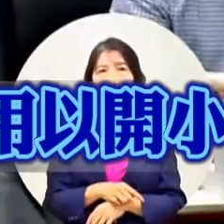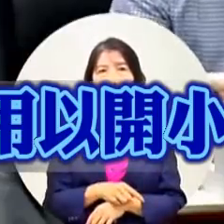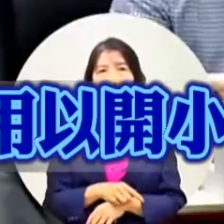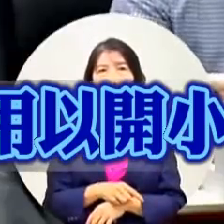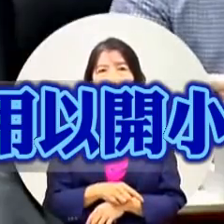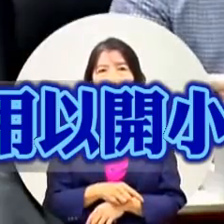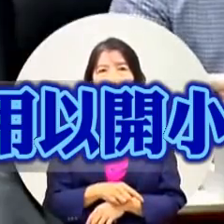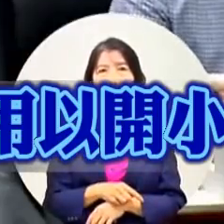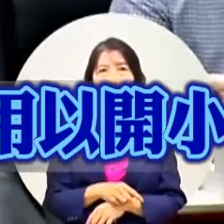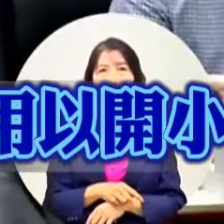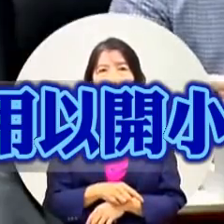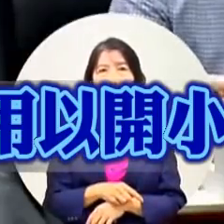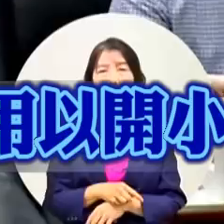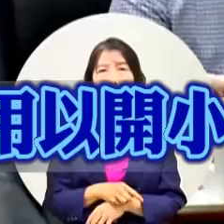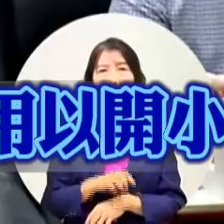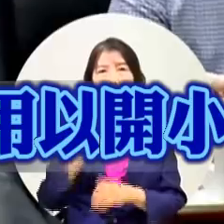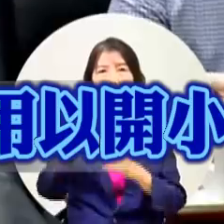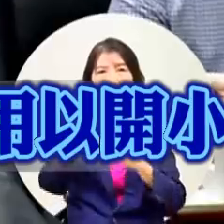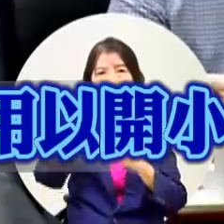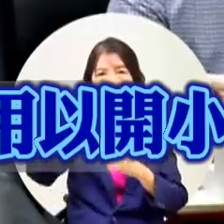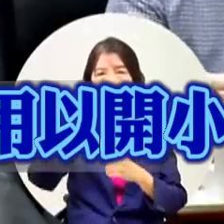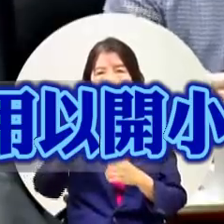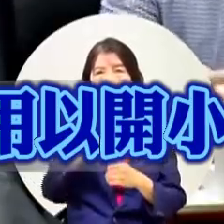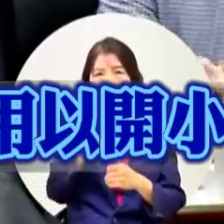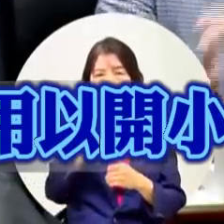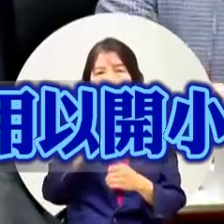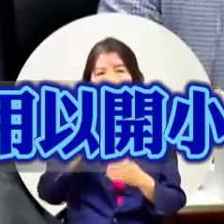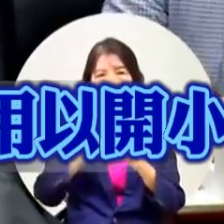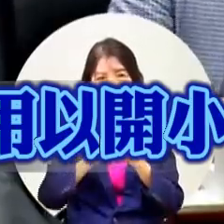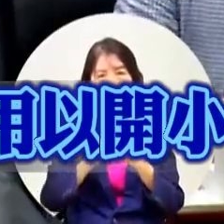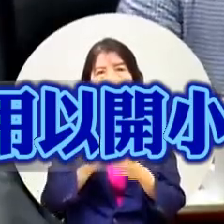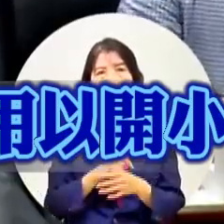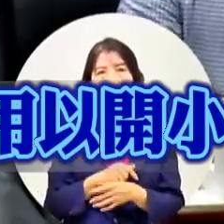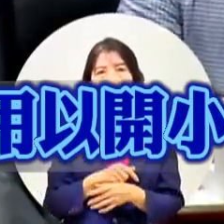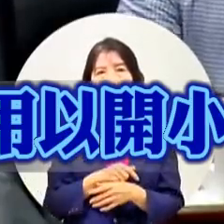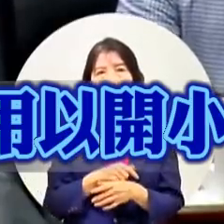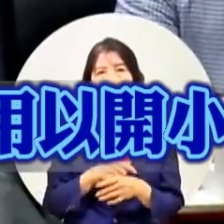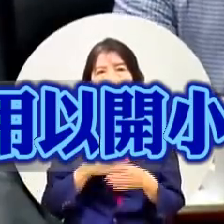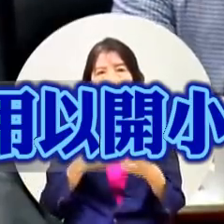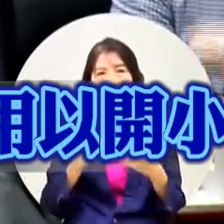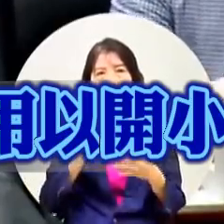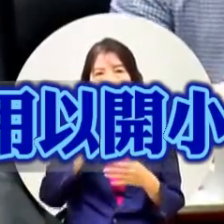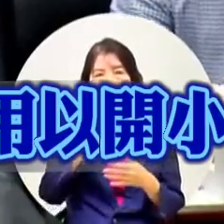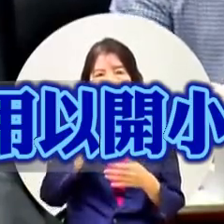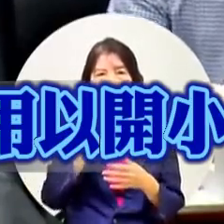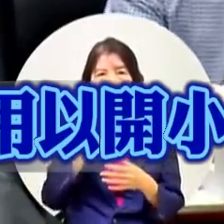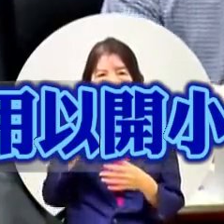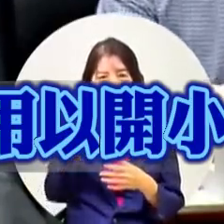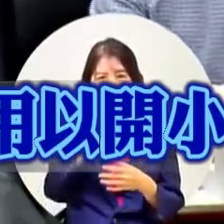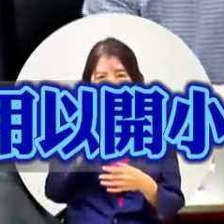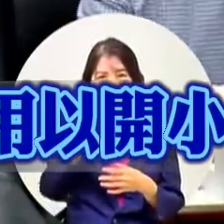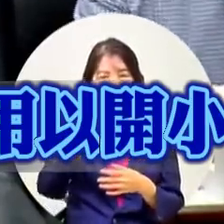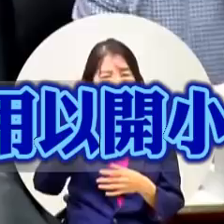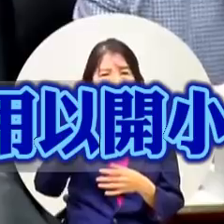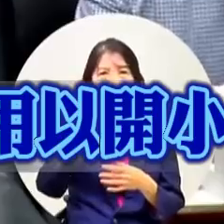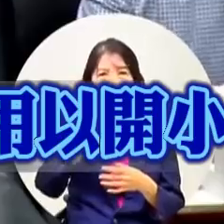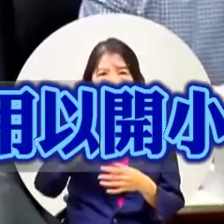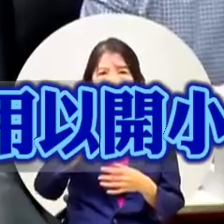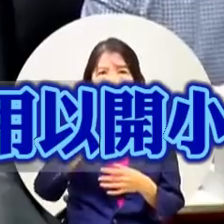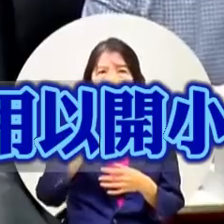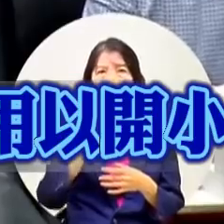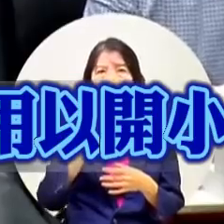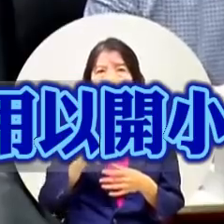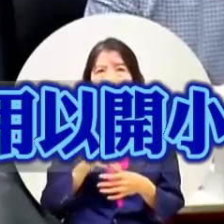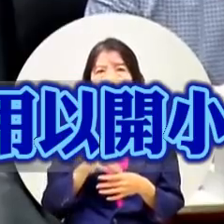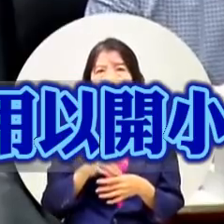啊。 议长，这是我的时间。 你的时间。 我不想要说重话。 你我关台被说重话，说轻话。